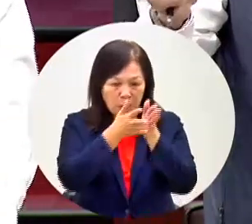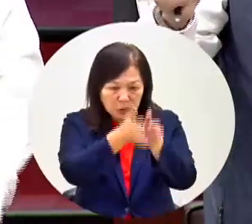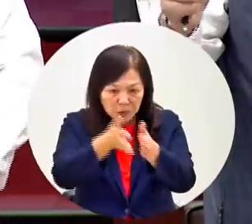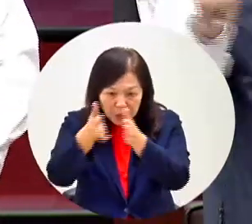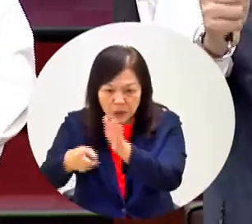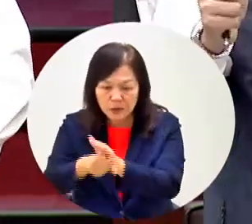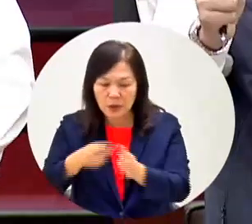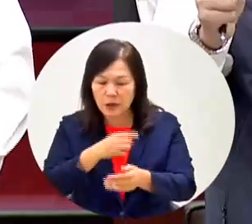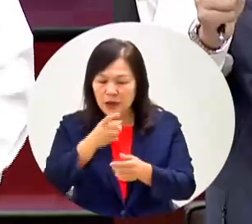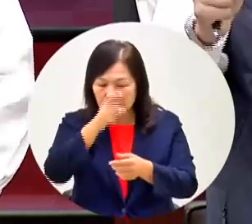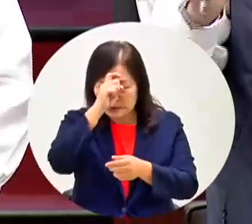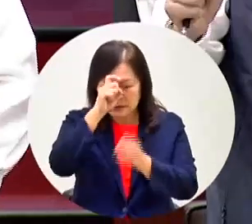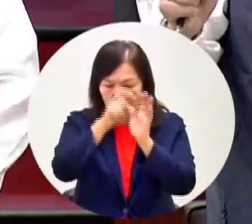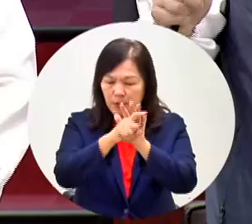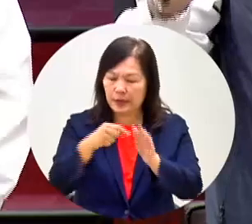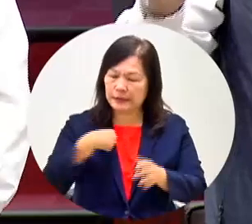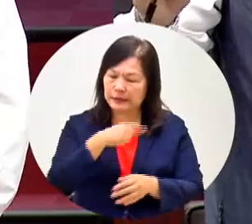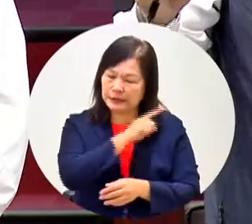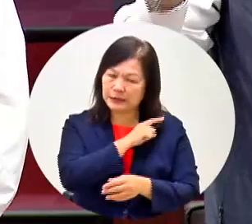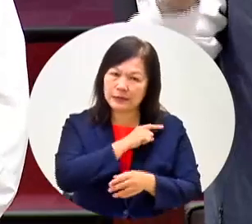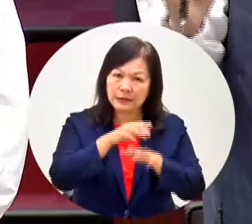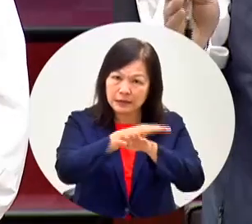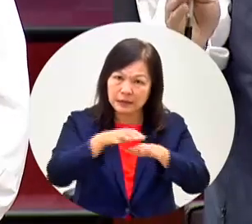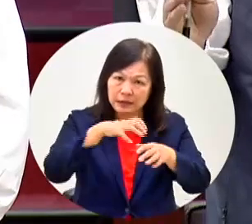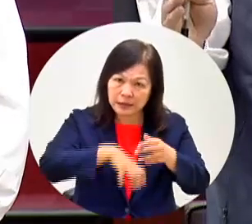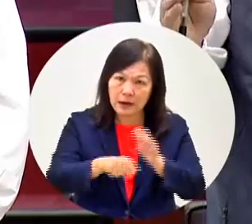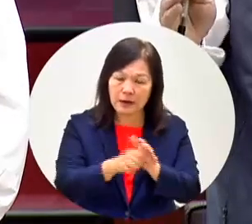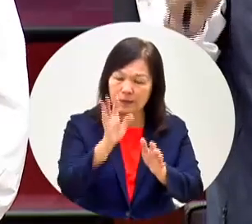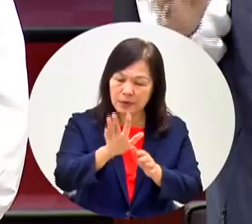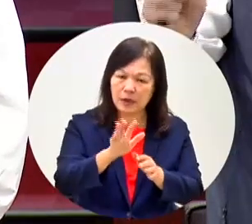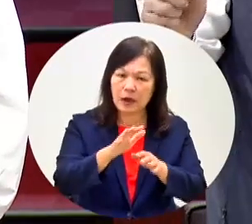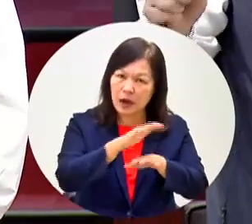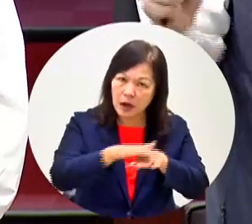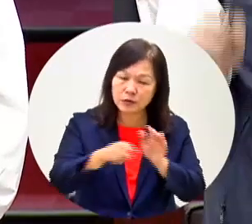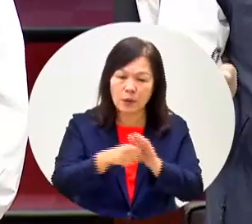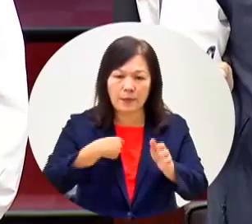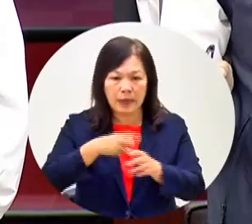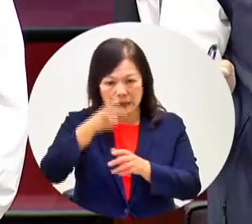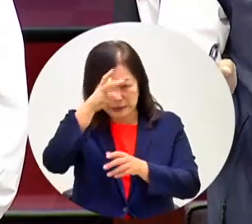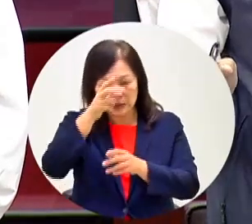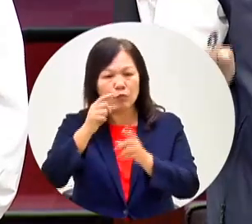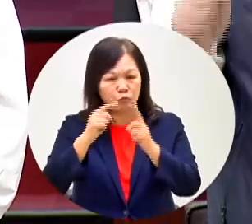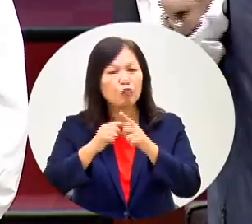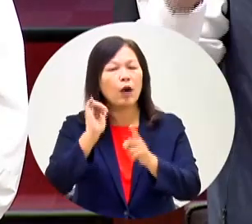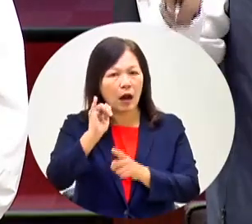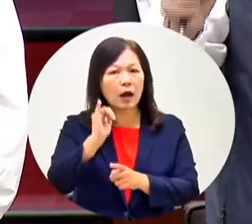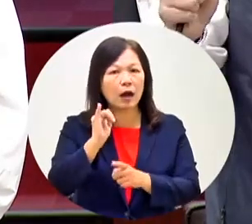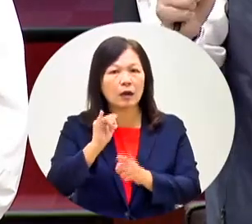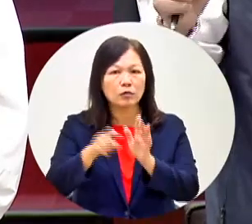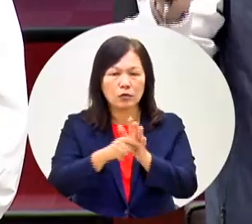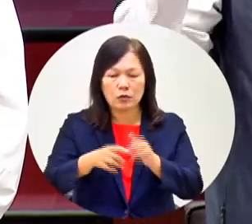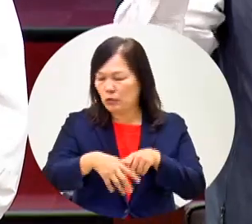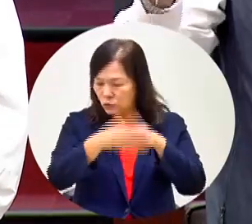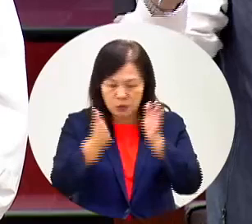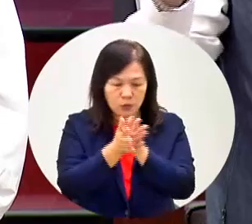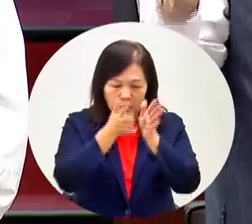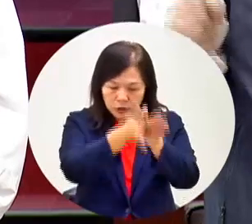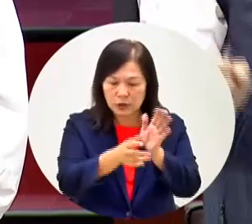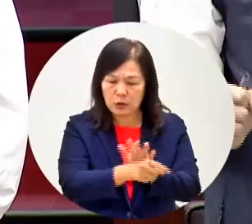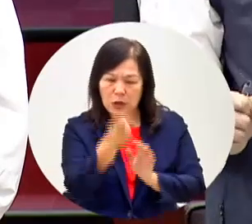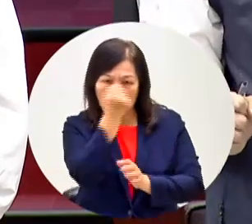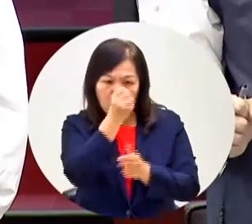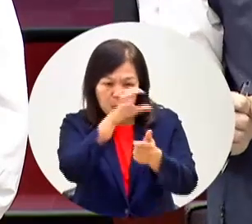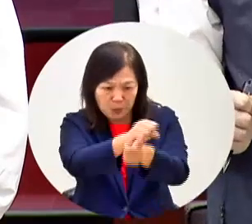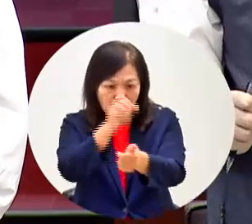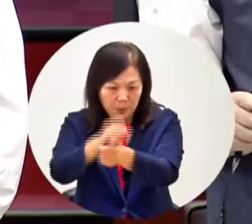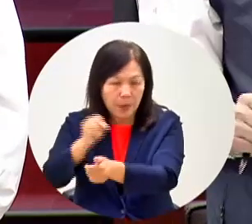为阮即摆警力过了啊，过了，阮分几个专案组啊，全面在打击犯罪，阮一定会全力啊，维护我们